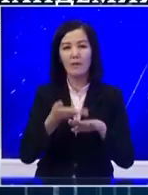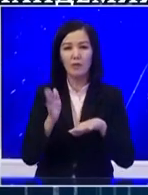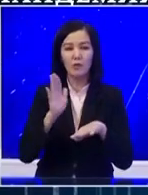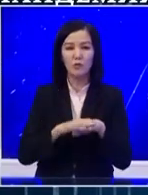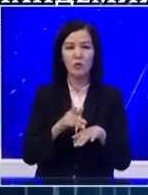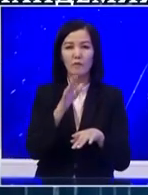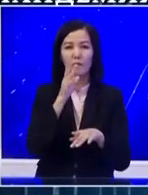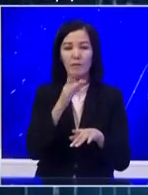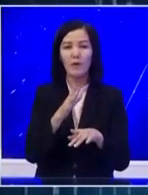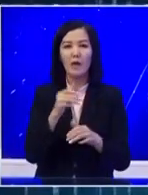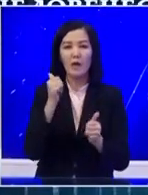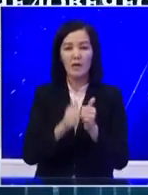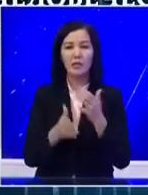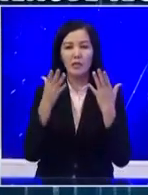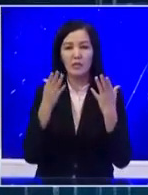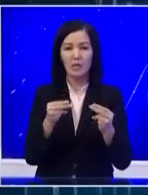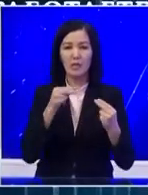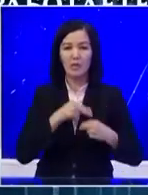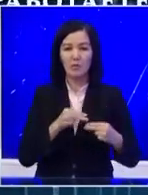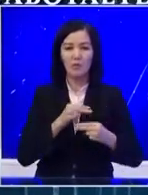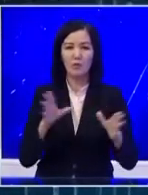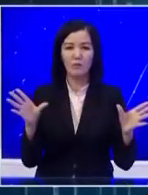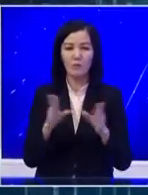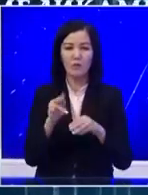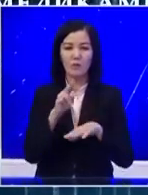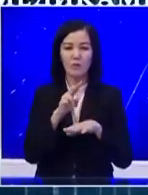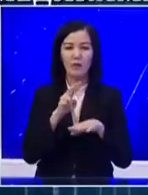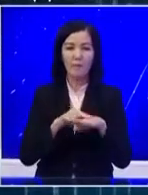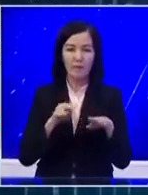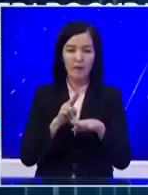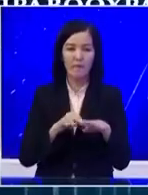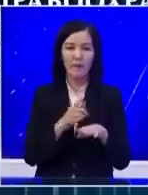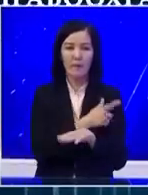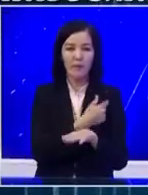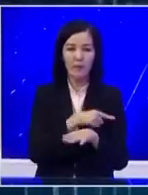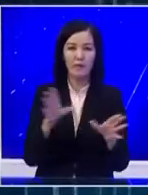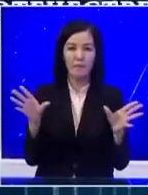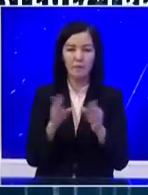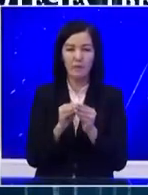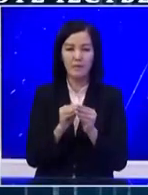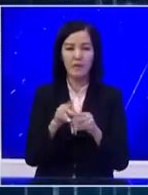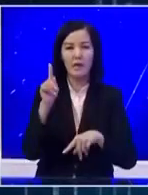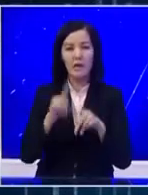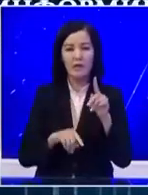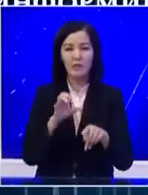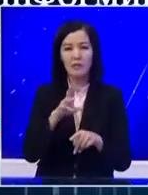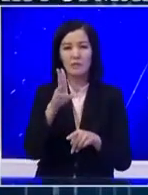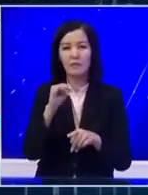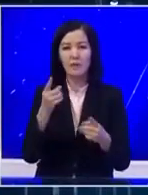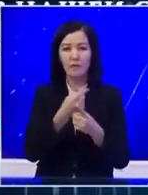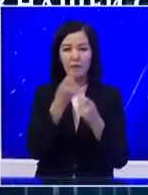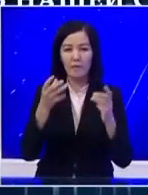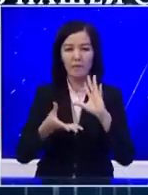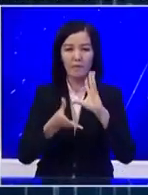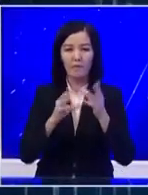человечество, вы, не покладая рук, работаете бок о бок с нашими медиками и сотрудниками правоохранительных органов. Отечественные СМИ не только информируют весь мир о